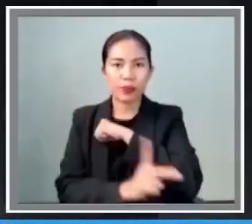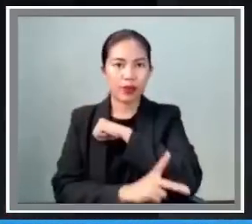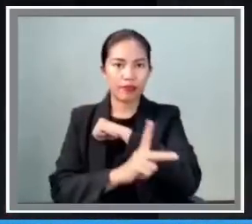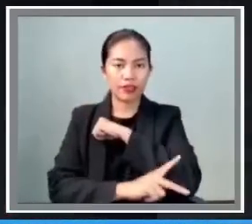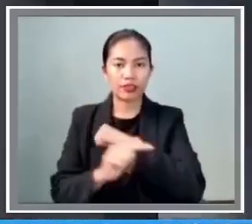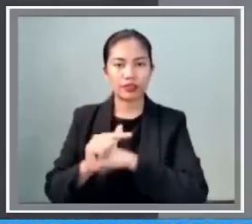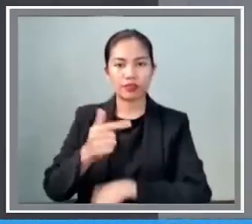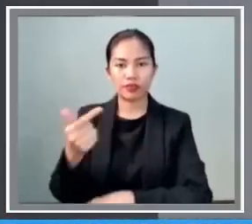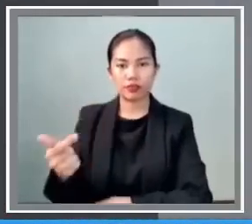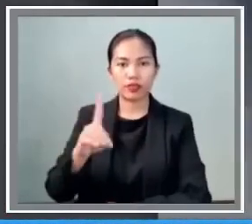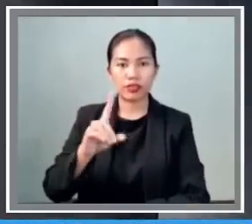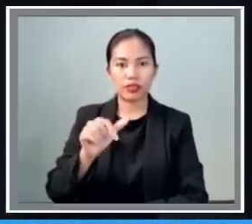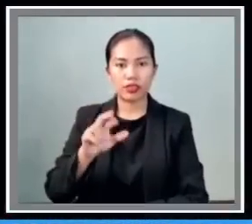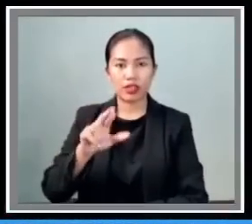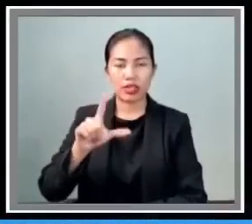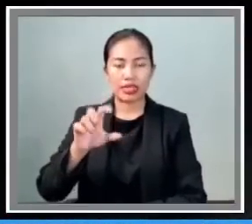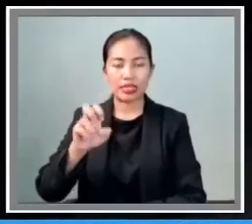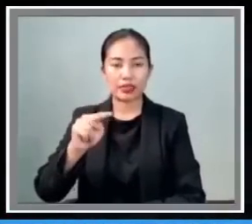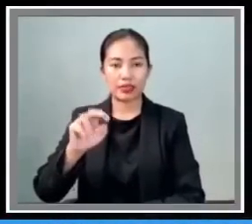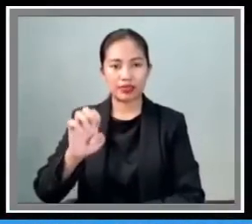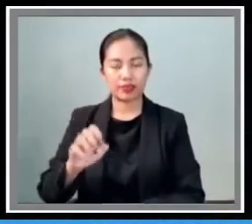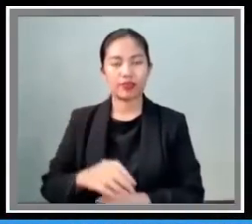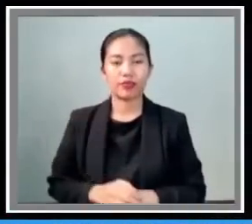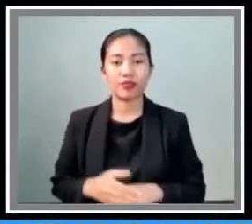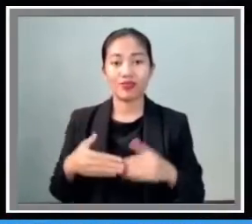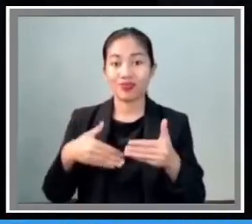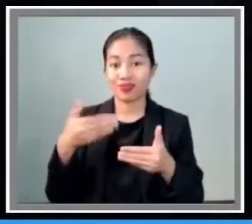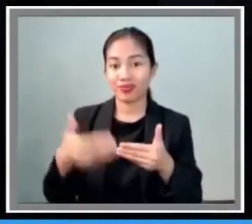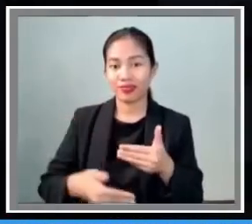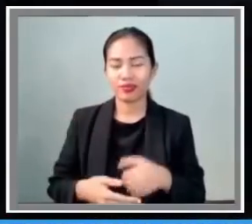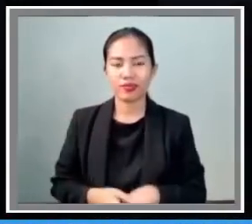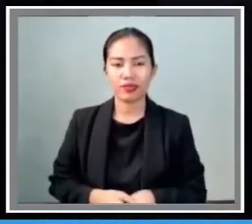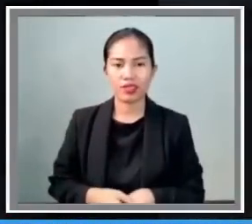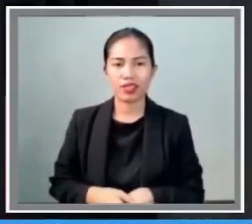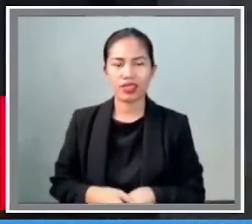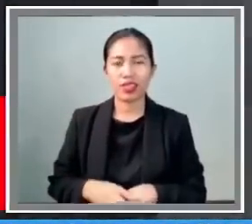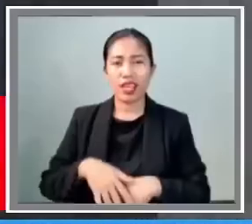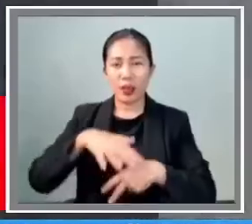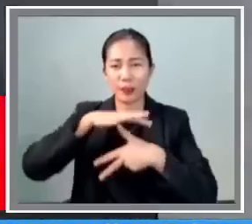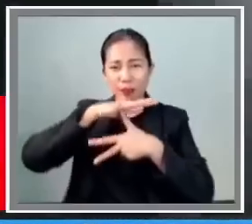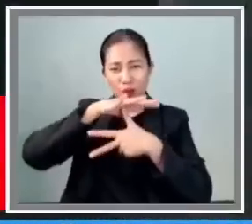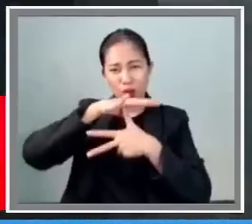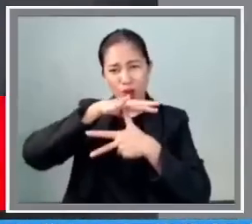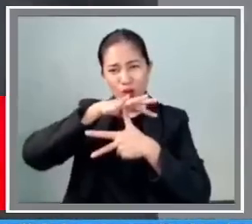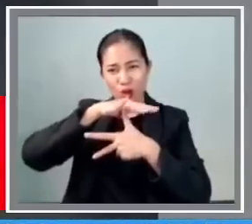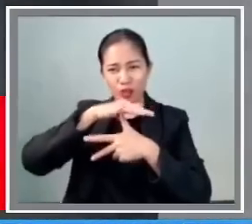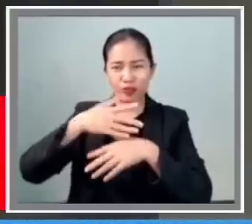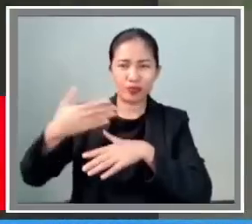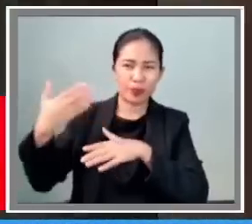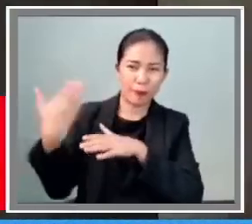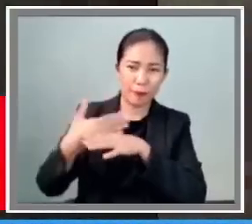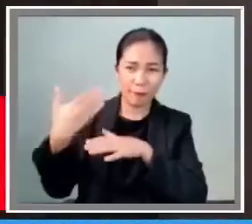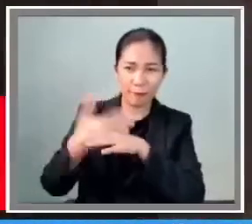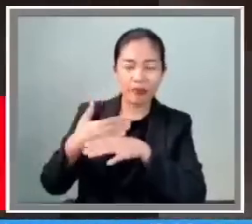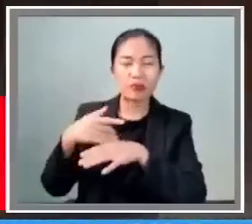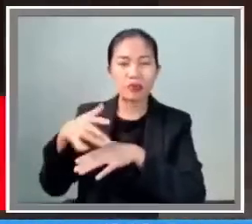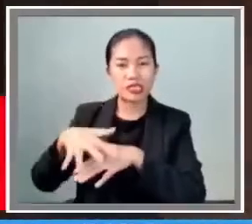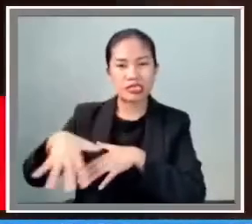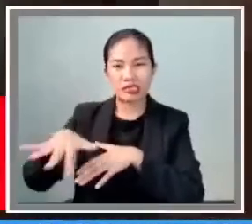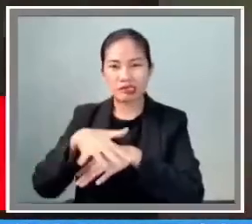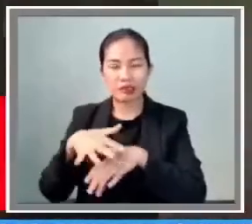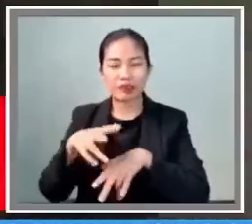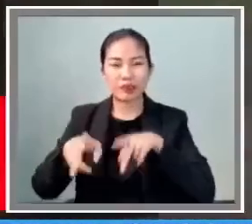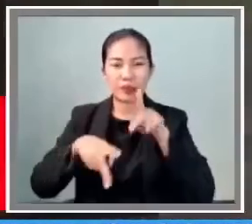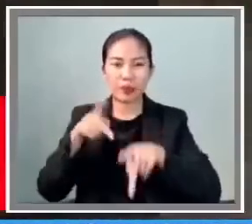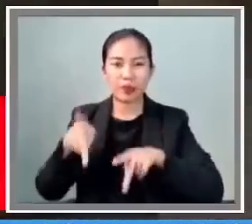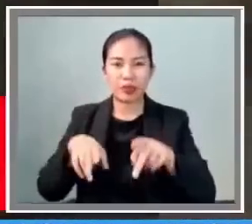Kai nabulabog ng isang helicopter ang mga residente ng barangay kaman sa cagay de oro city Dahil mababa ang lipad ng